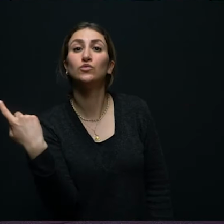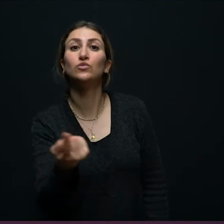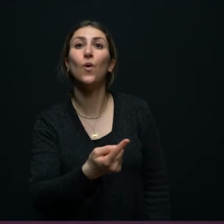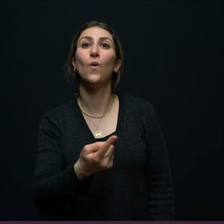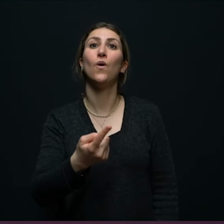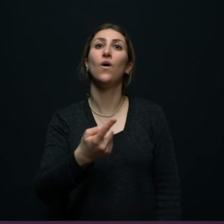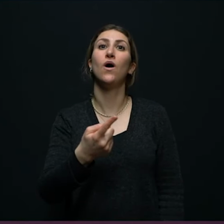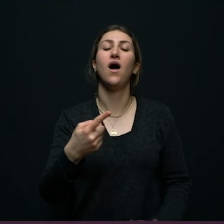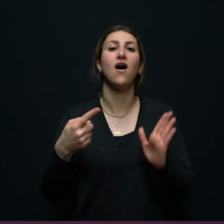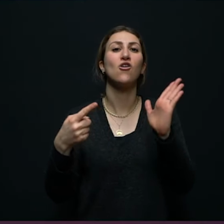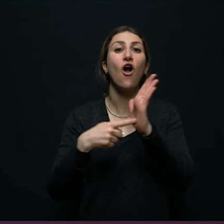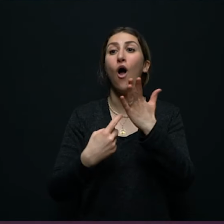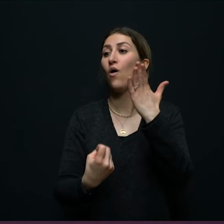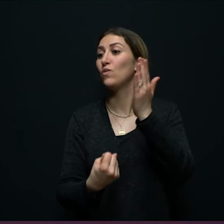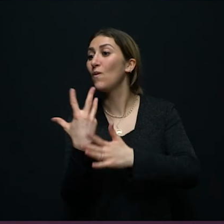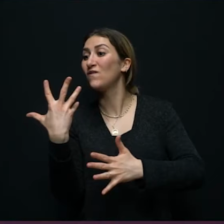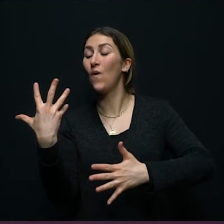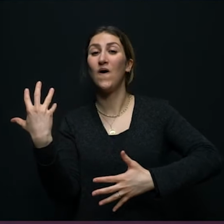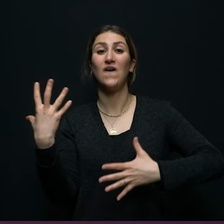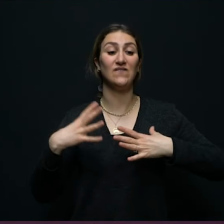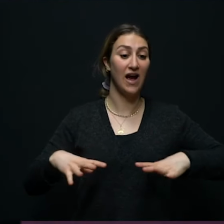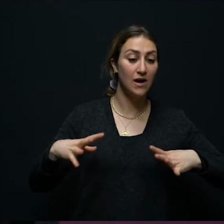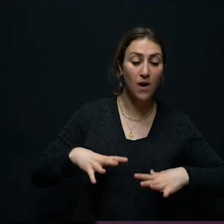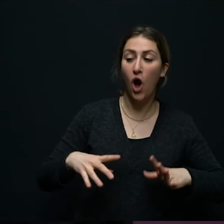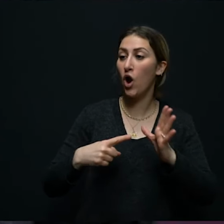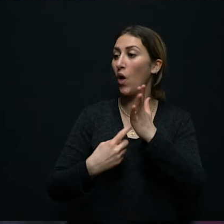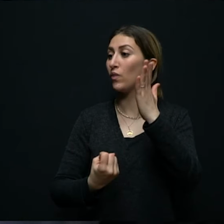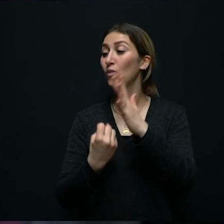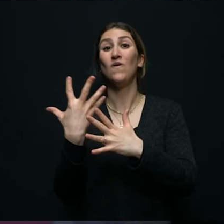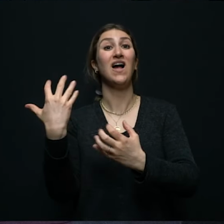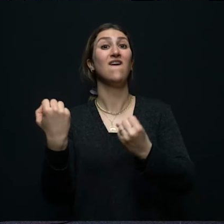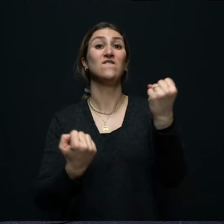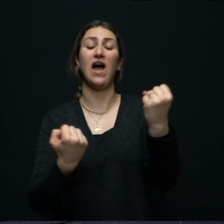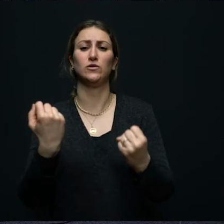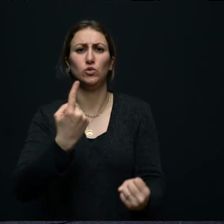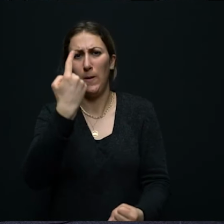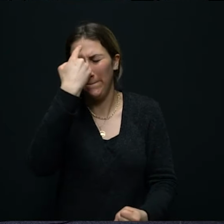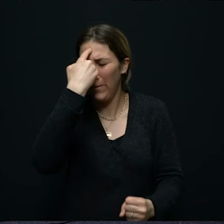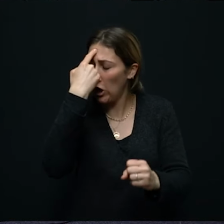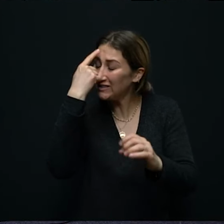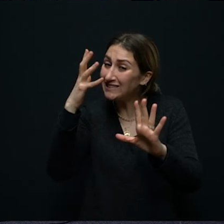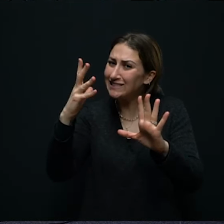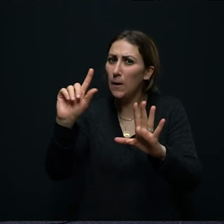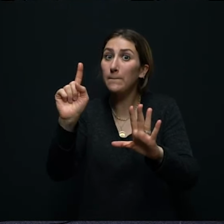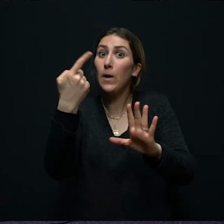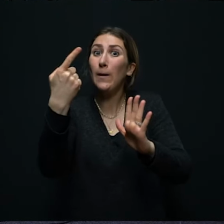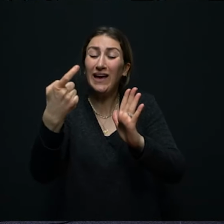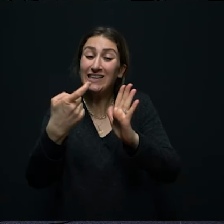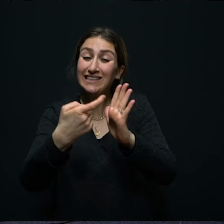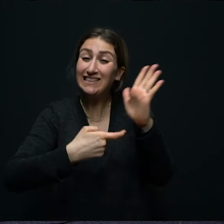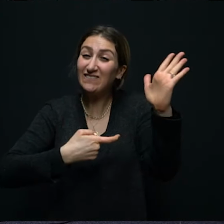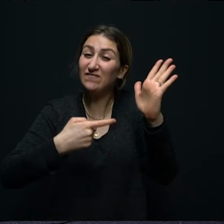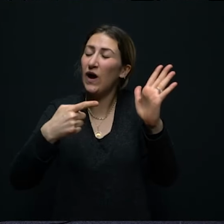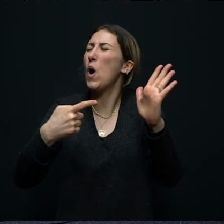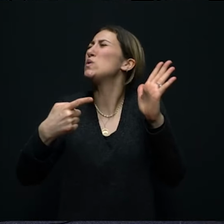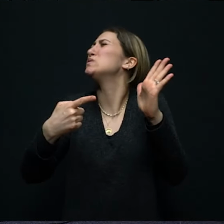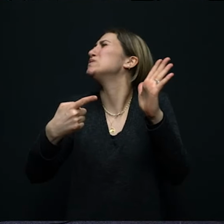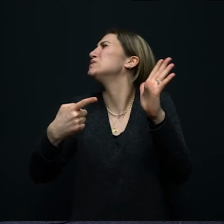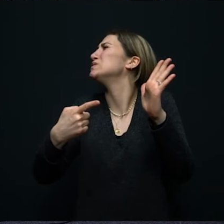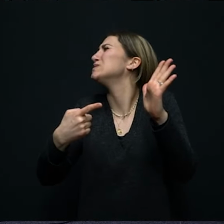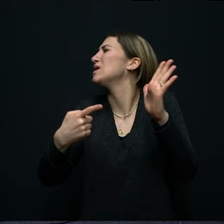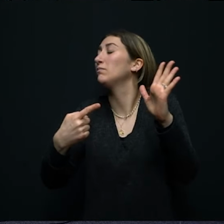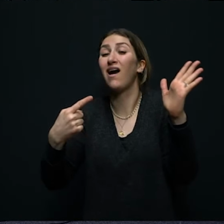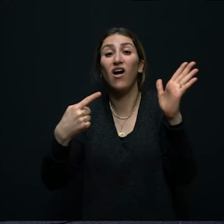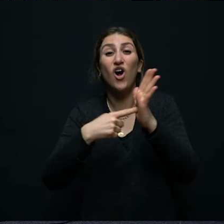mal on fait attention on fait attention et puis quand il ya une première griffe bas et